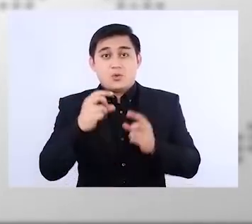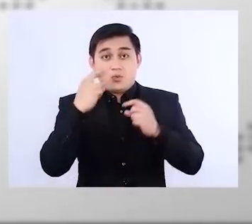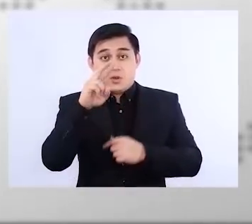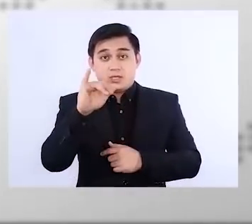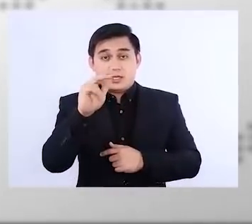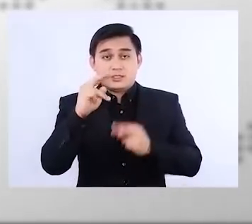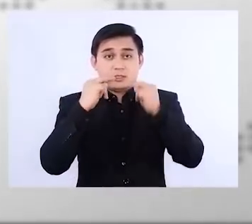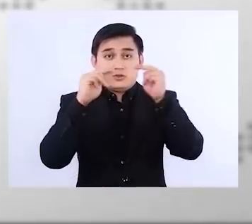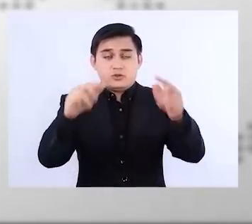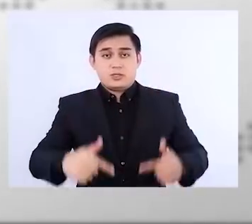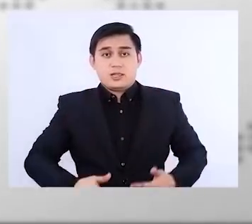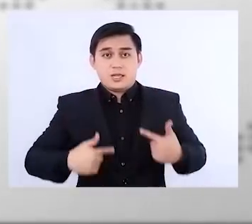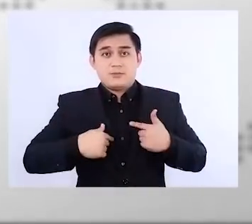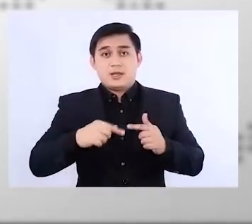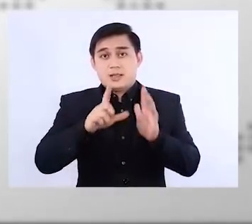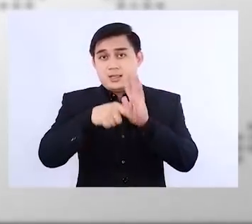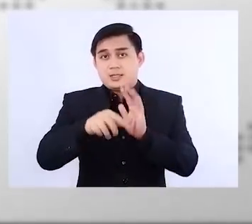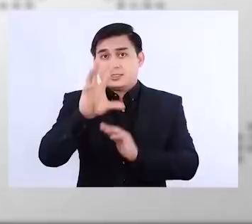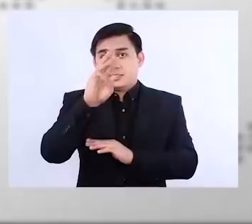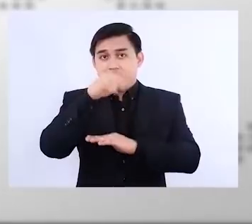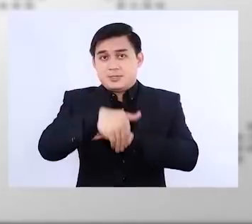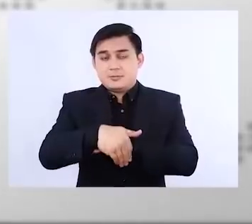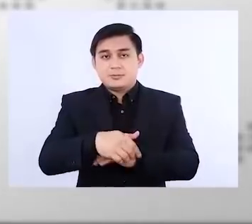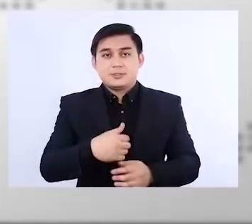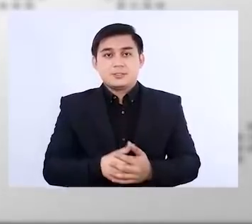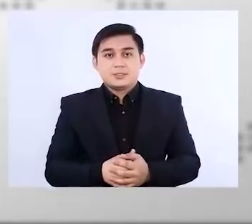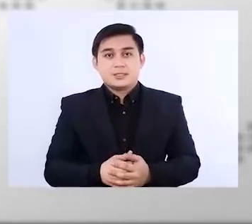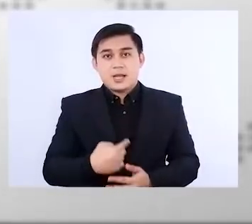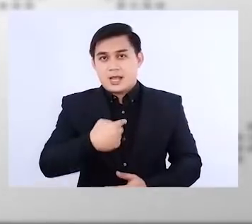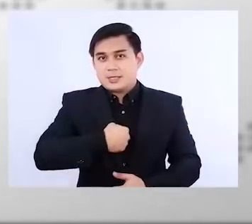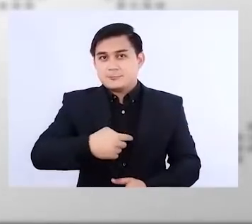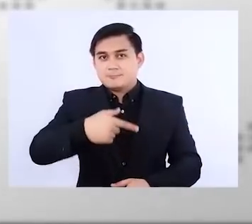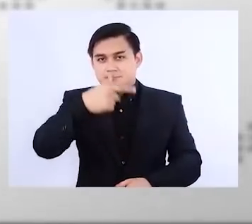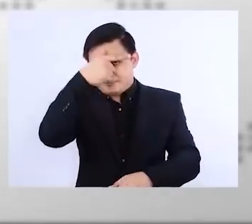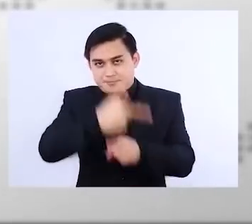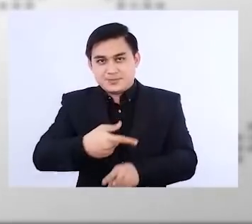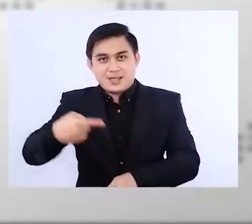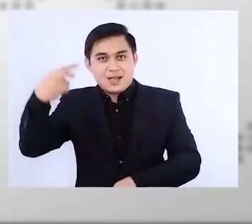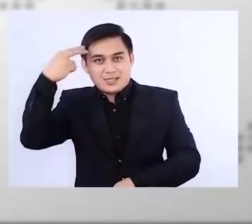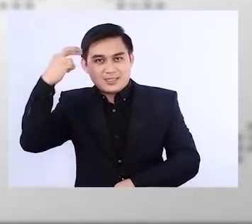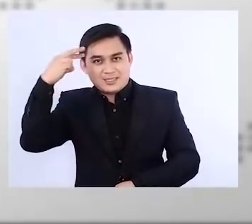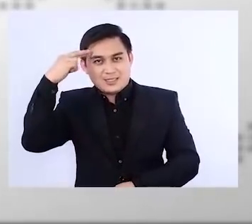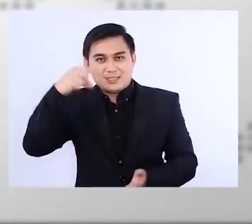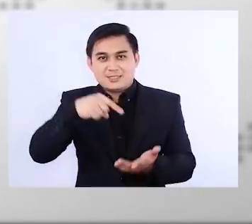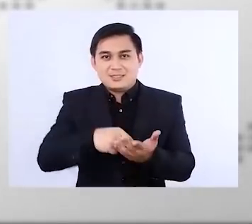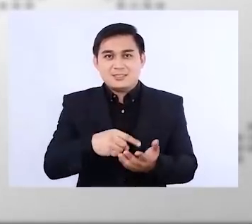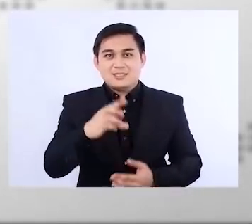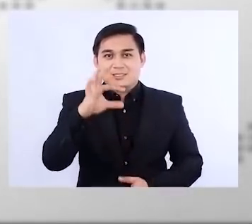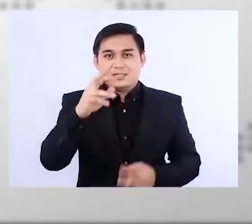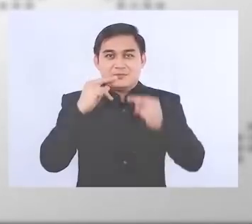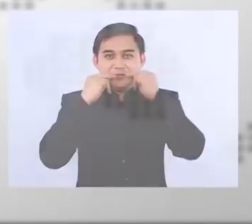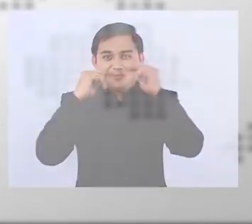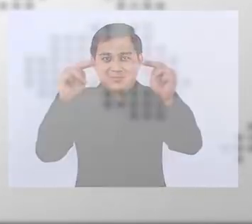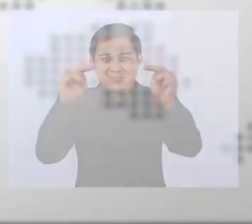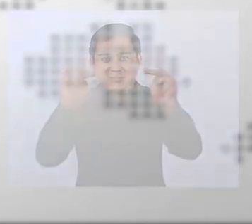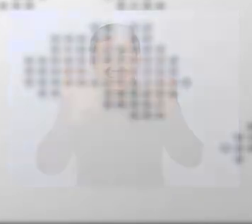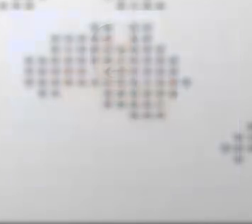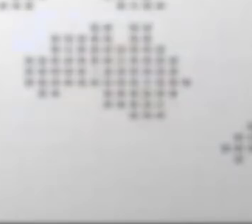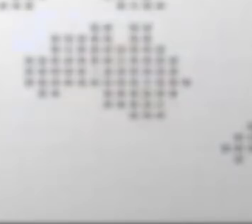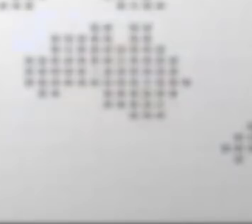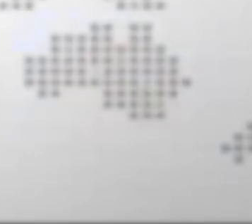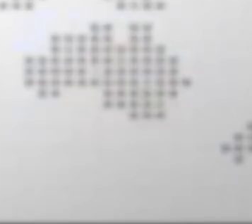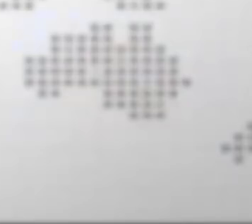Iglesia ni Cristo News Live mamayang alas 6 ng gabi. Ako po si kapatid na Haji Rieta at ito ang CFO News.